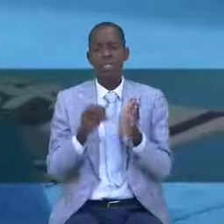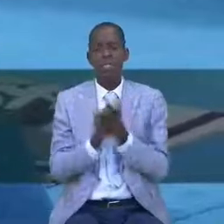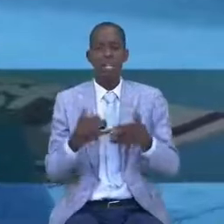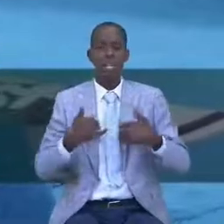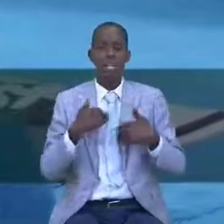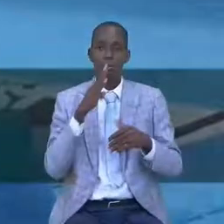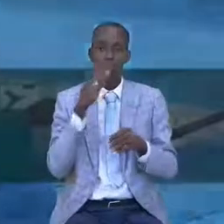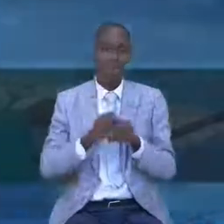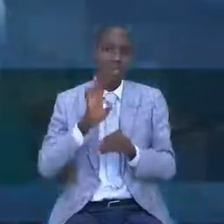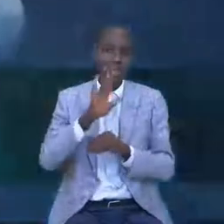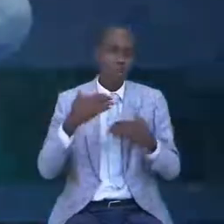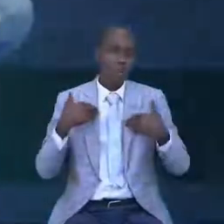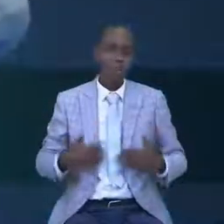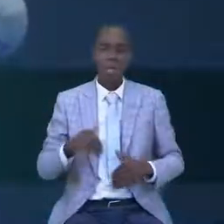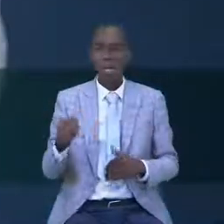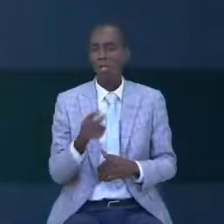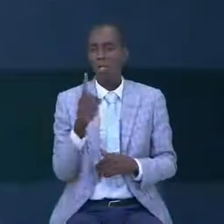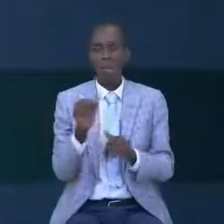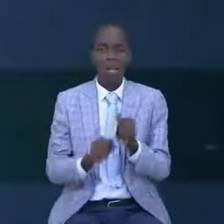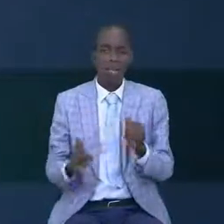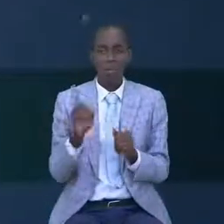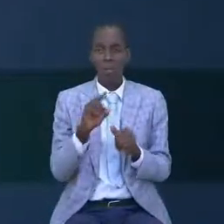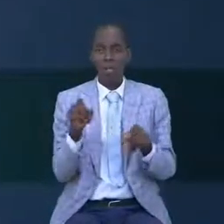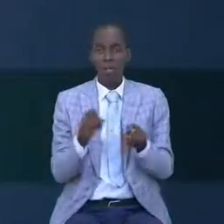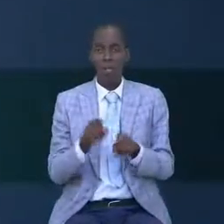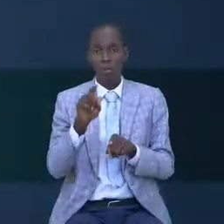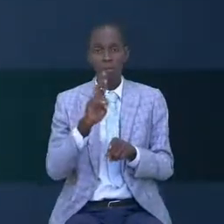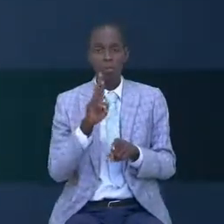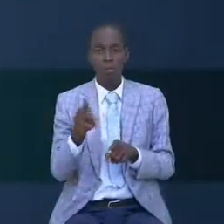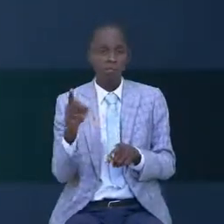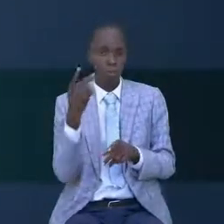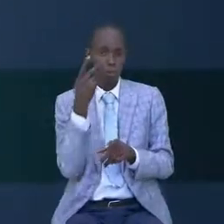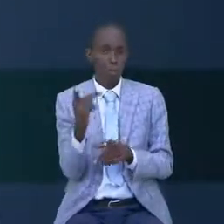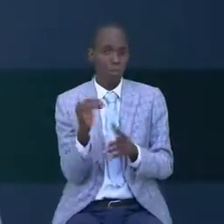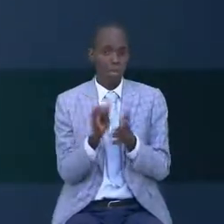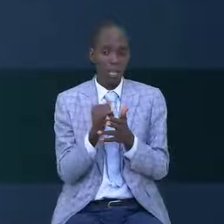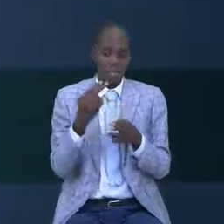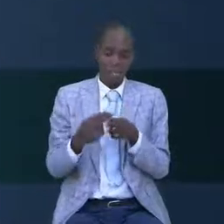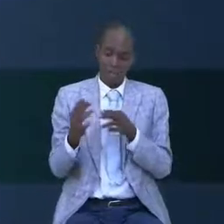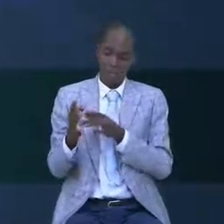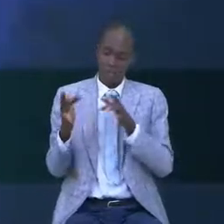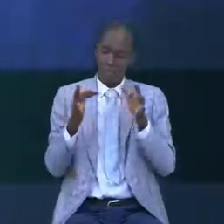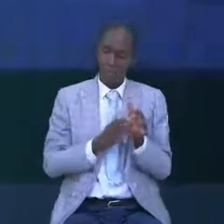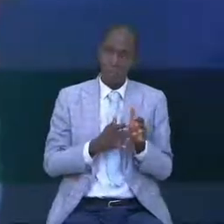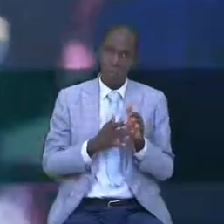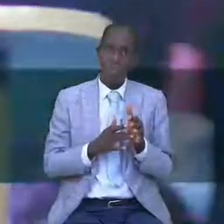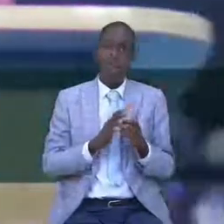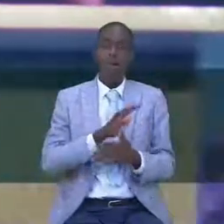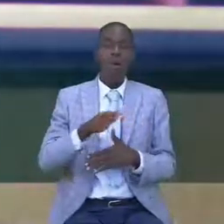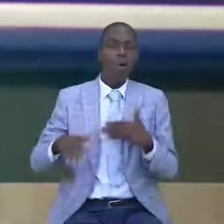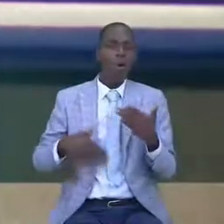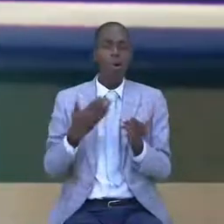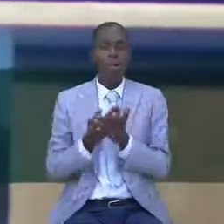maladie qui était dans ton corps, où que vous soyez, partout, comme vous entendez